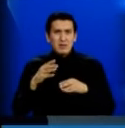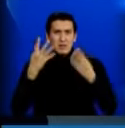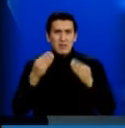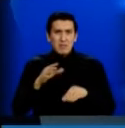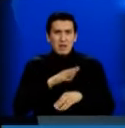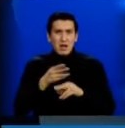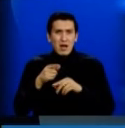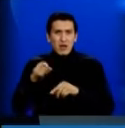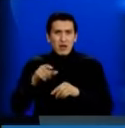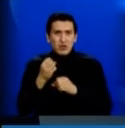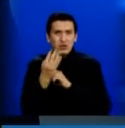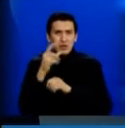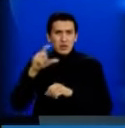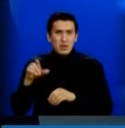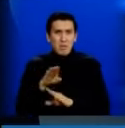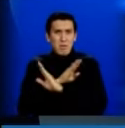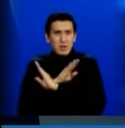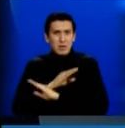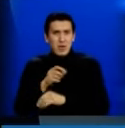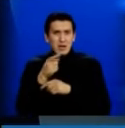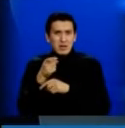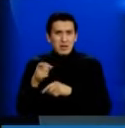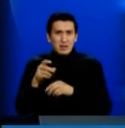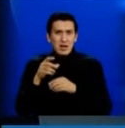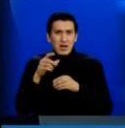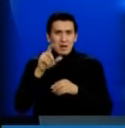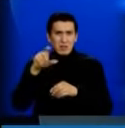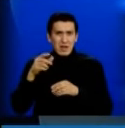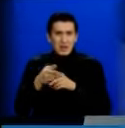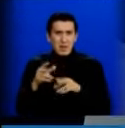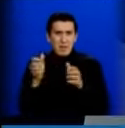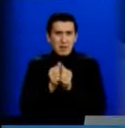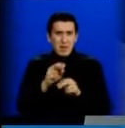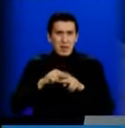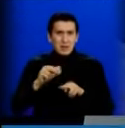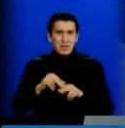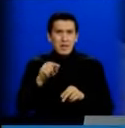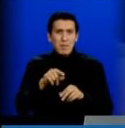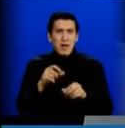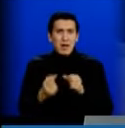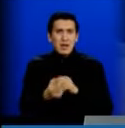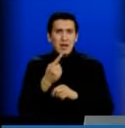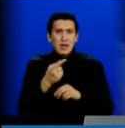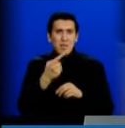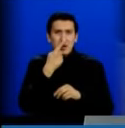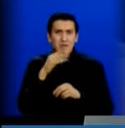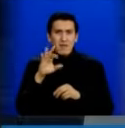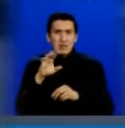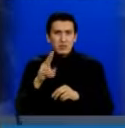результате погибли 14 человек. Стрелявших полиция задержала практически сразу. Ими оказались выходцы с Ближнего